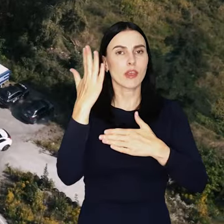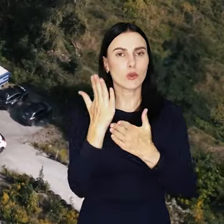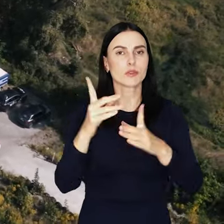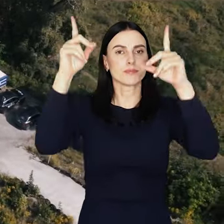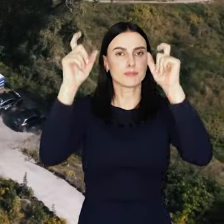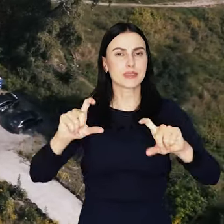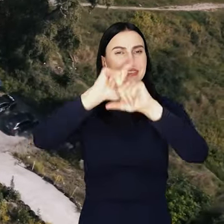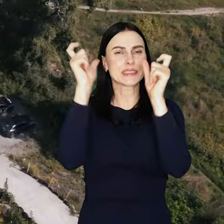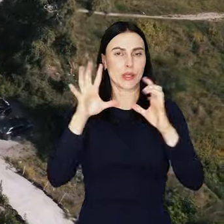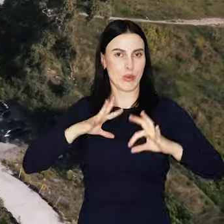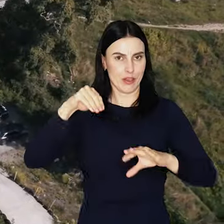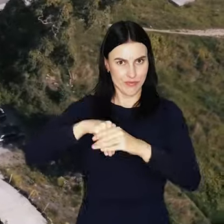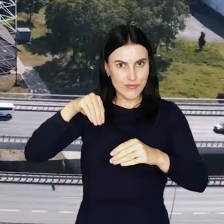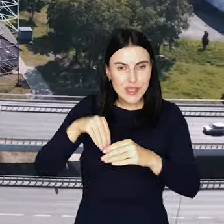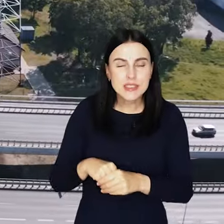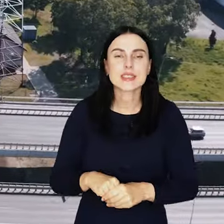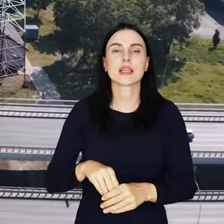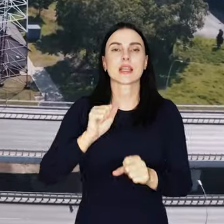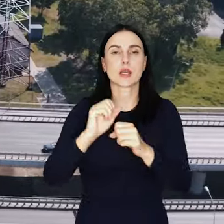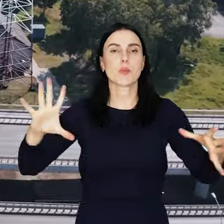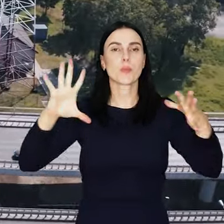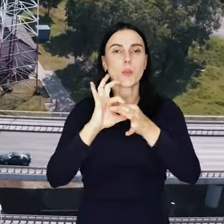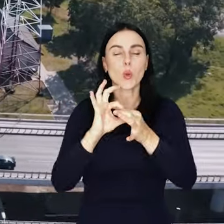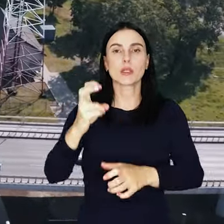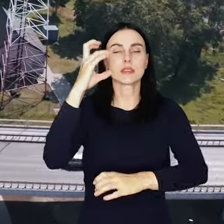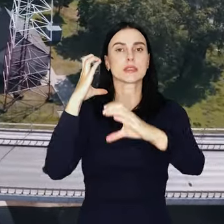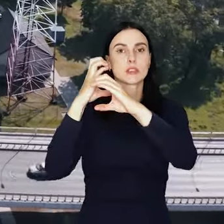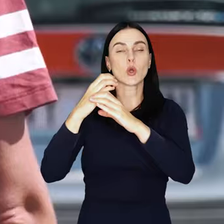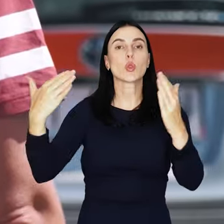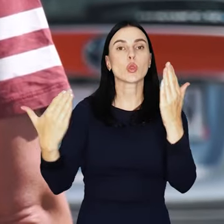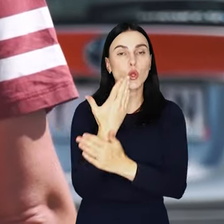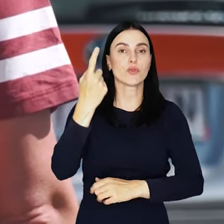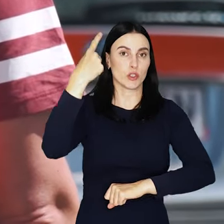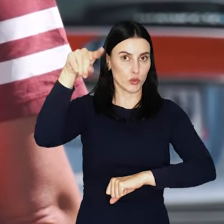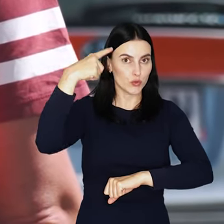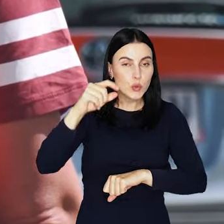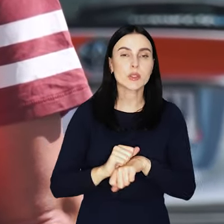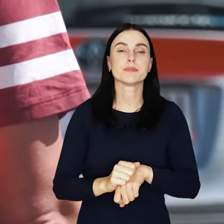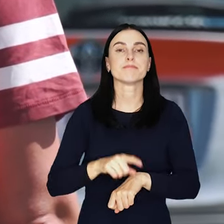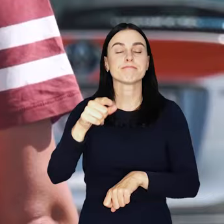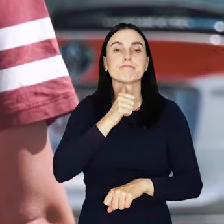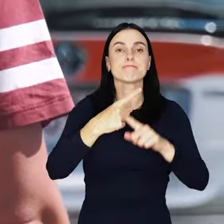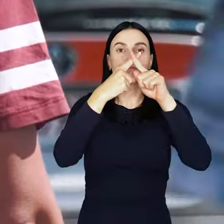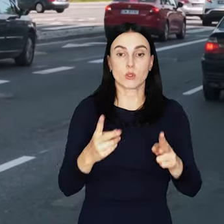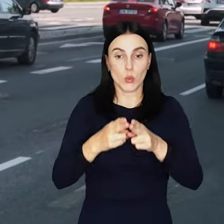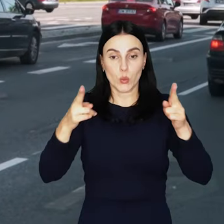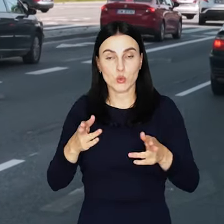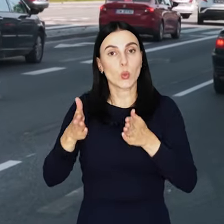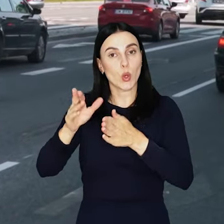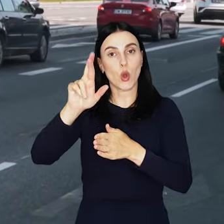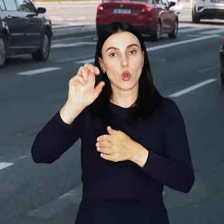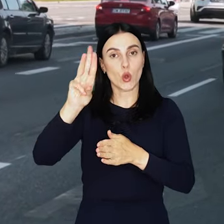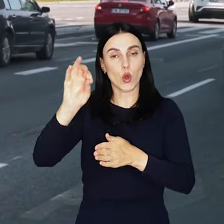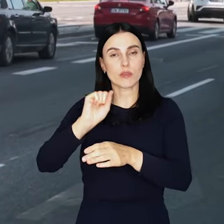chwila oddania całości wielkiej inwestycji pod nazwą Trasa autobusowo-tramwajowa na Nowy Dwór. Przetestowany został odcinek